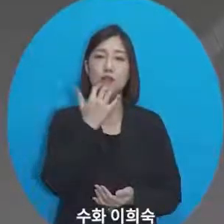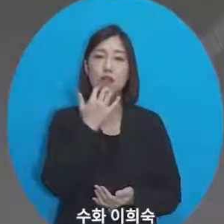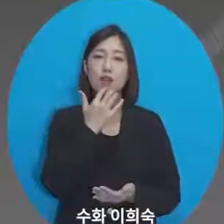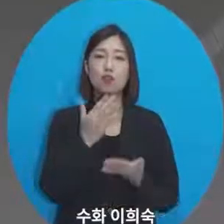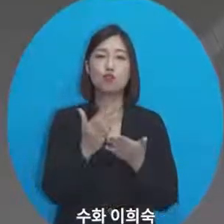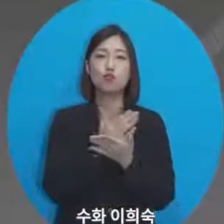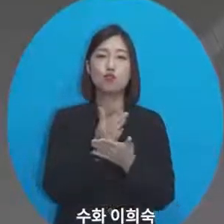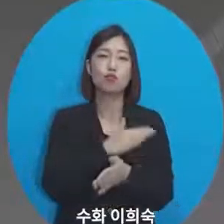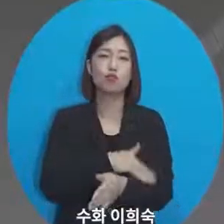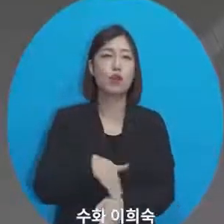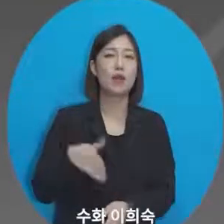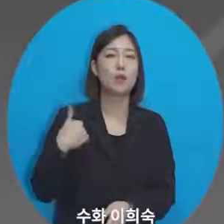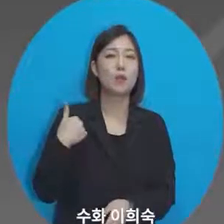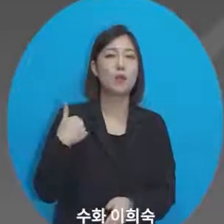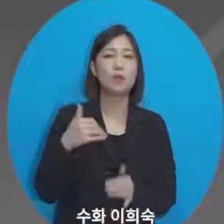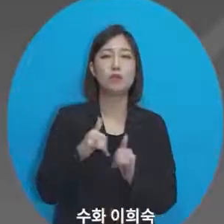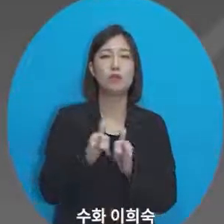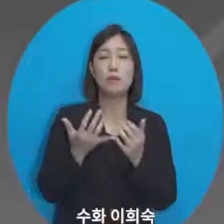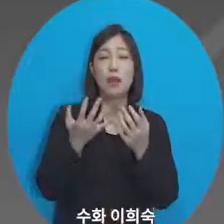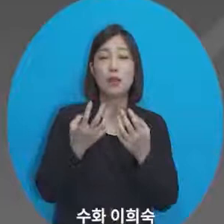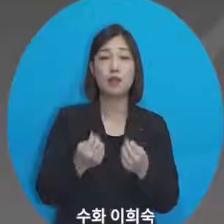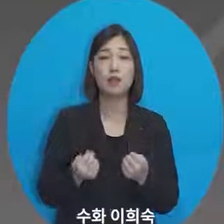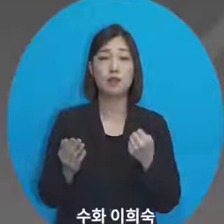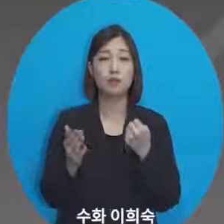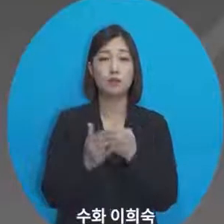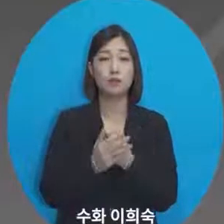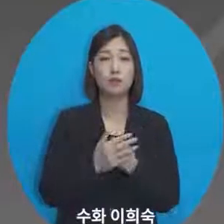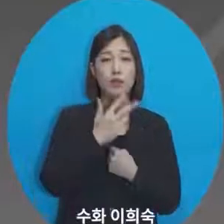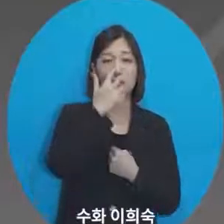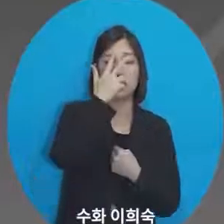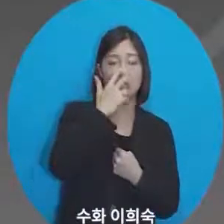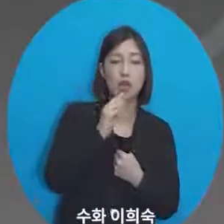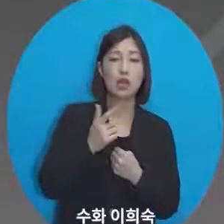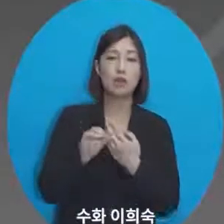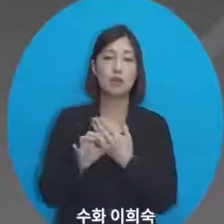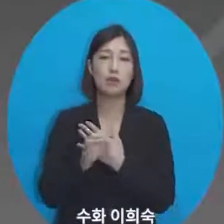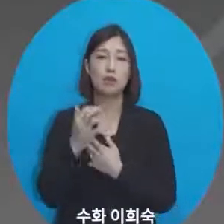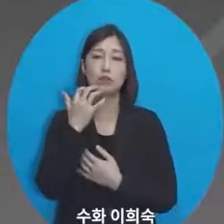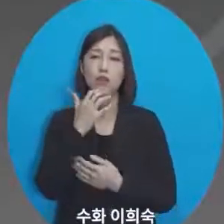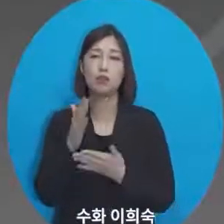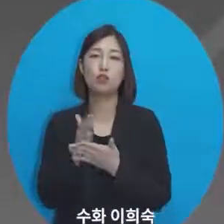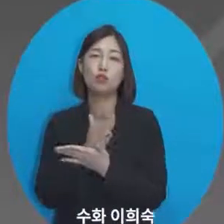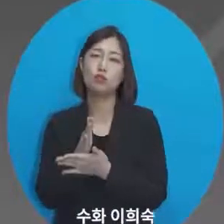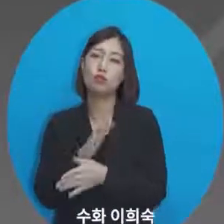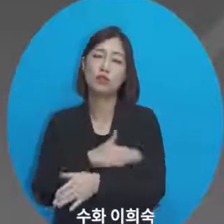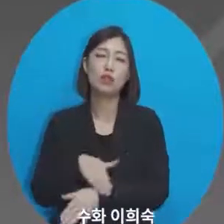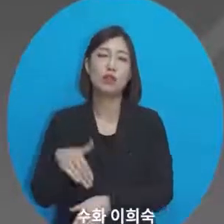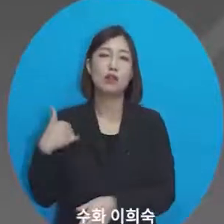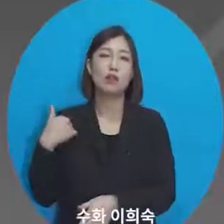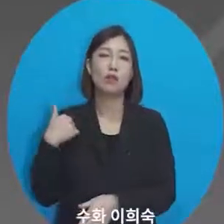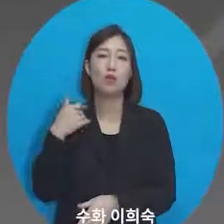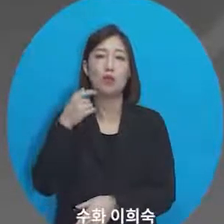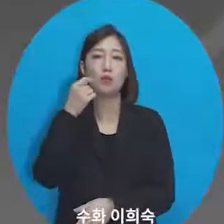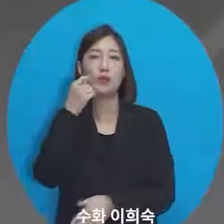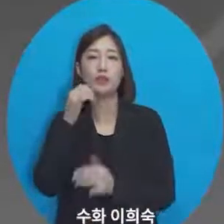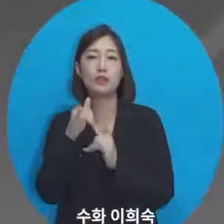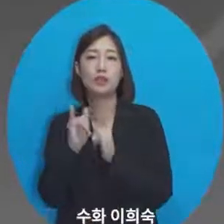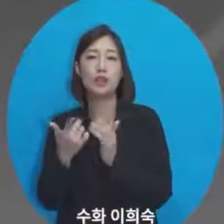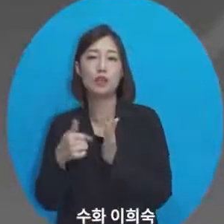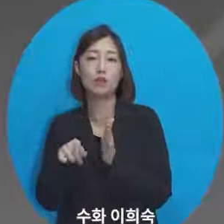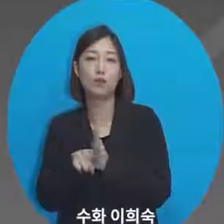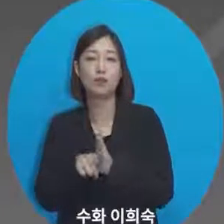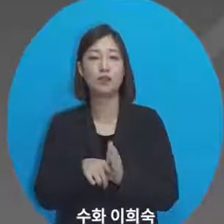등등이 많다라고 합니다. 그런 그 생맹, 색약인 분들을 위해서 회색, 그리고 검은색,